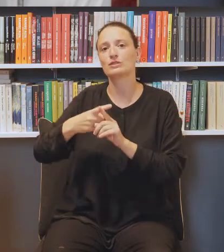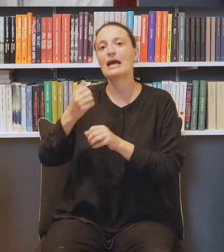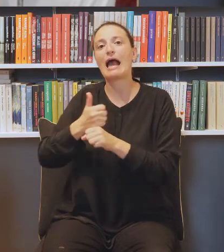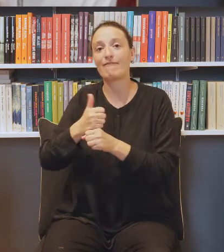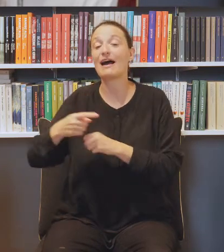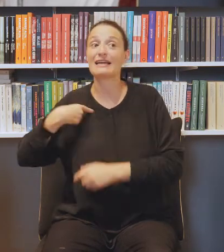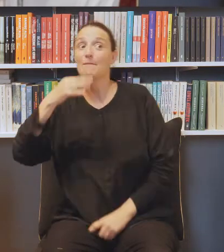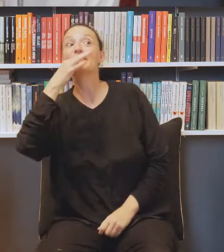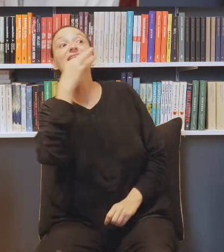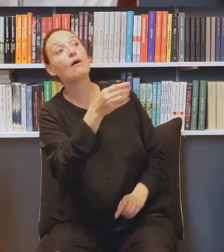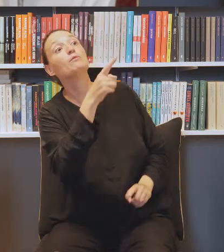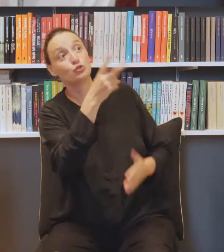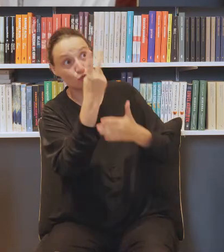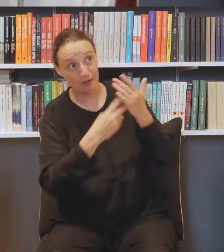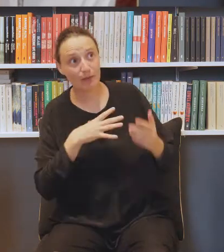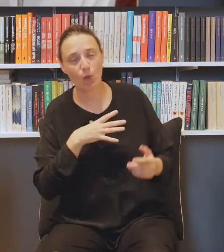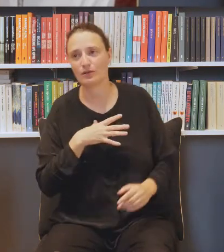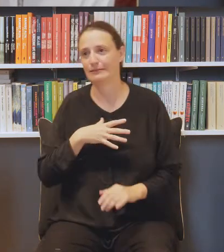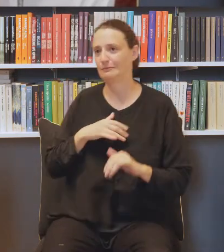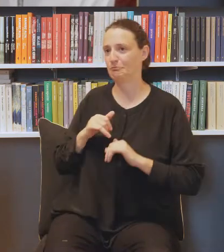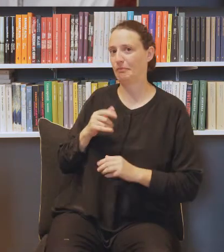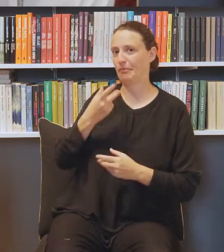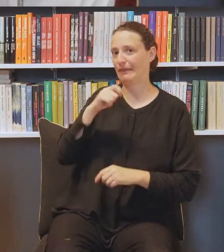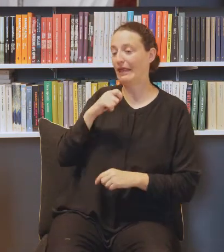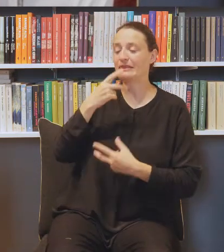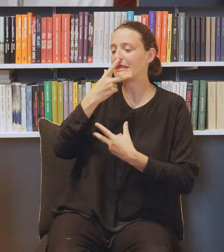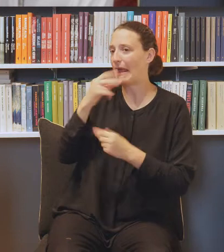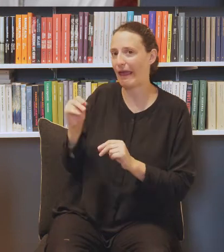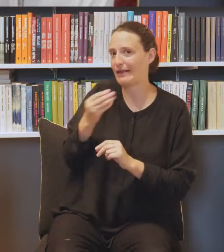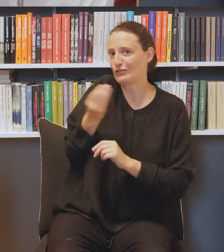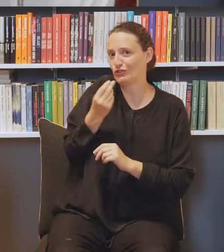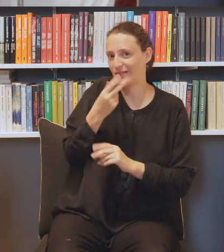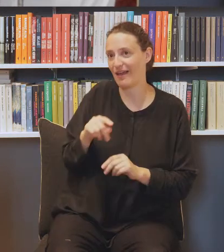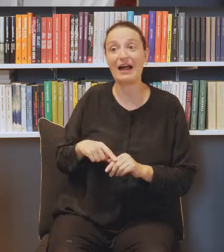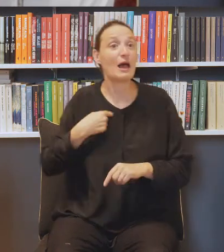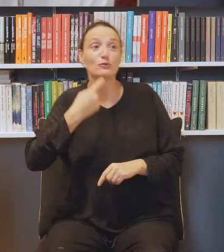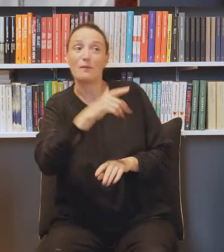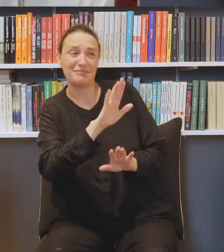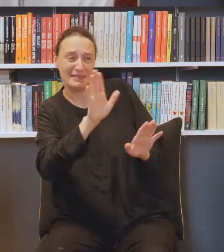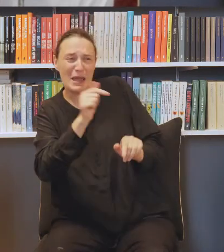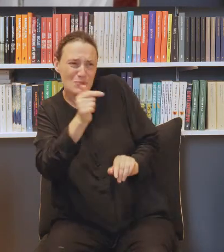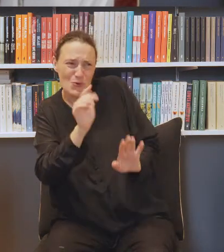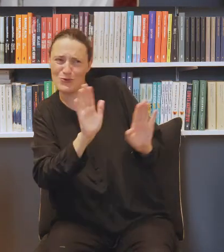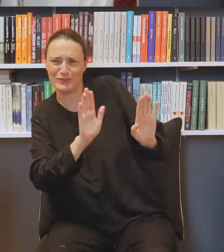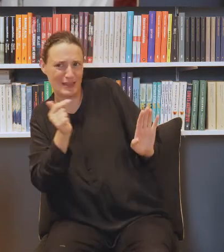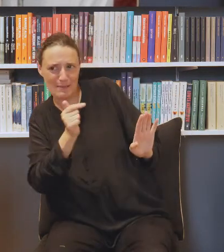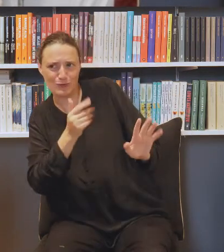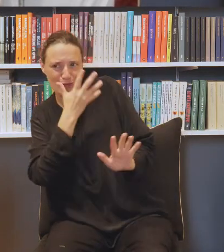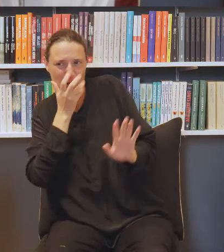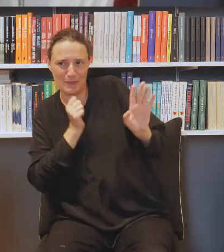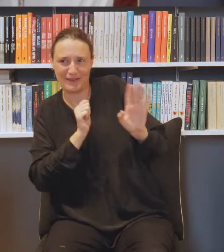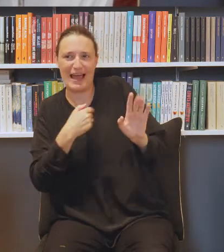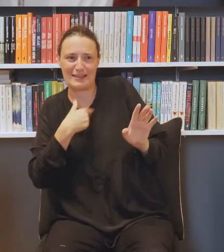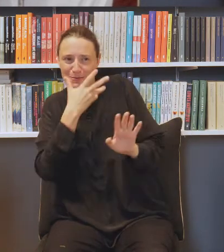nie. Ale powiedziałem, że no to nie muszą. Jak nie ma się czasu. Powiedziałem, że jak nie mają czasu, to nie muszą czytać, bo się tam nie obrażą, czy